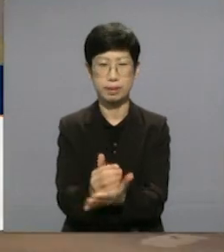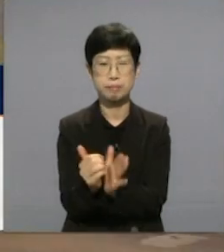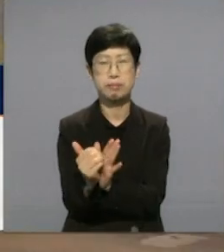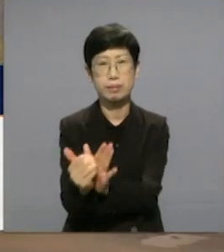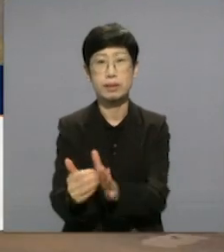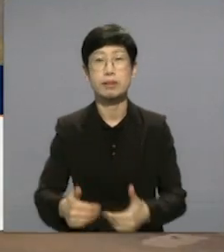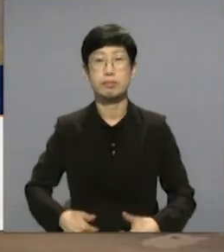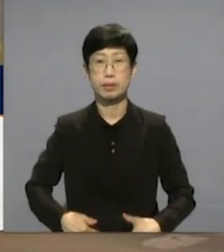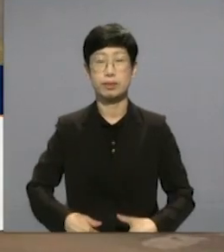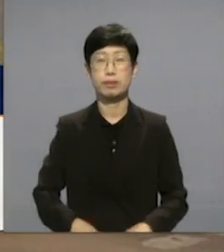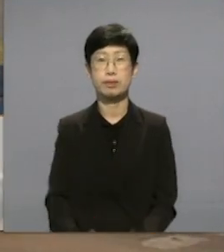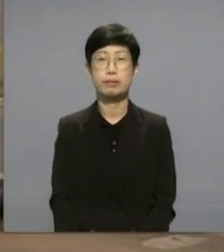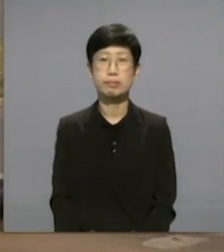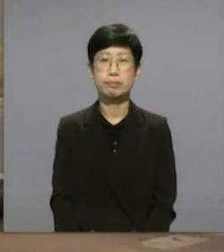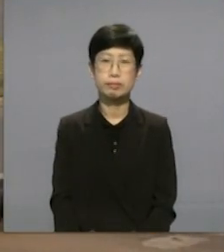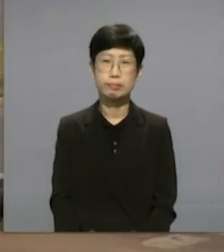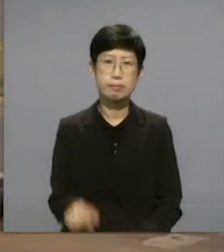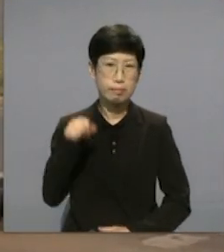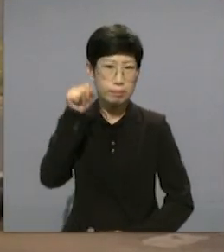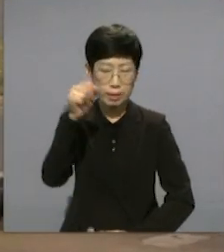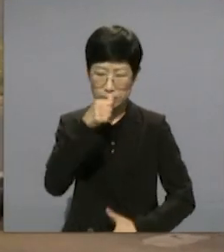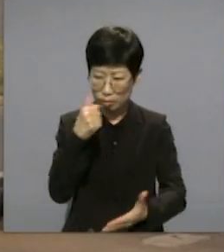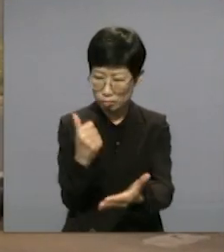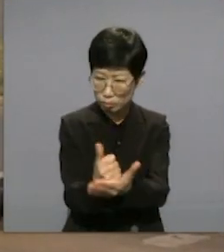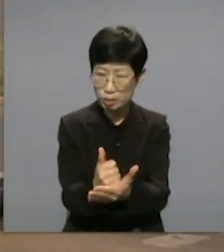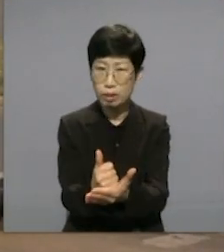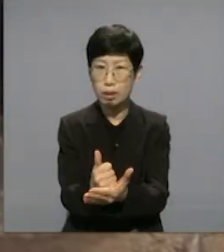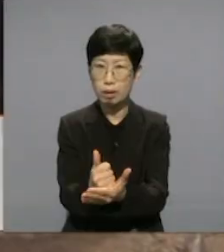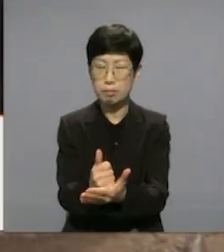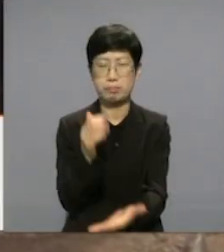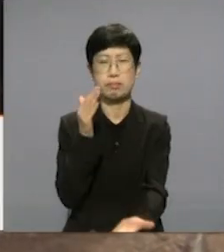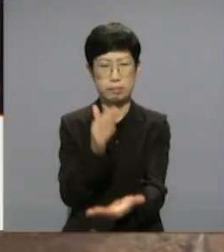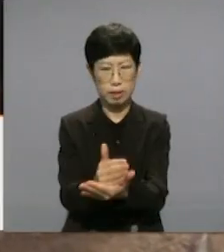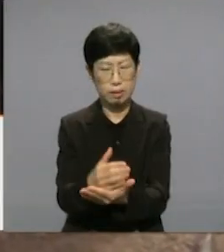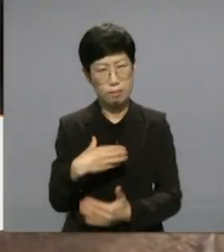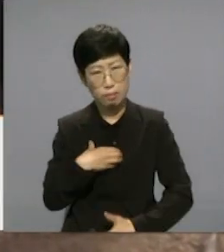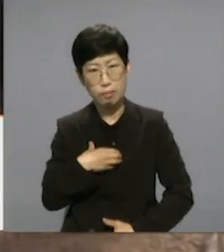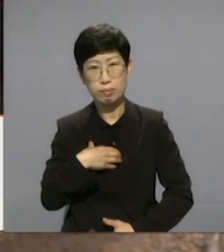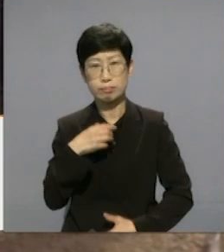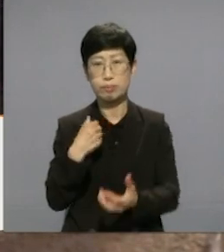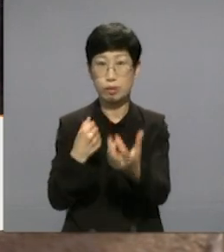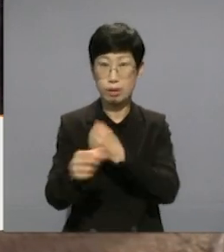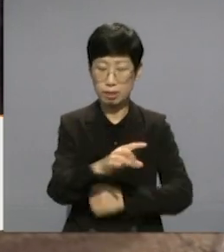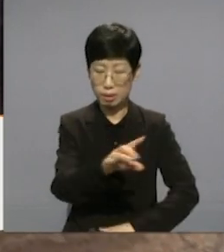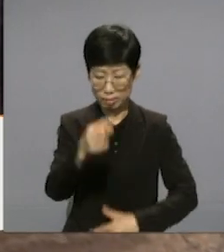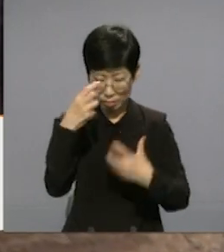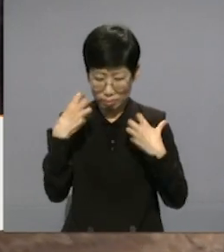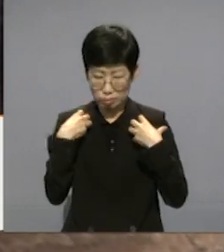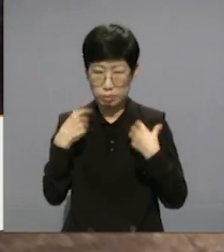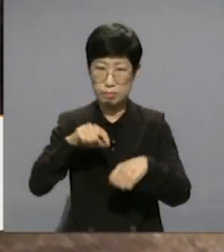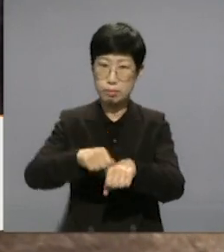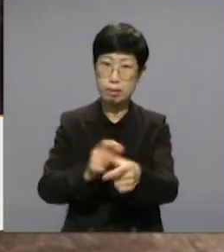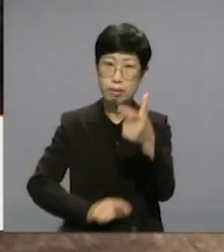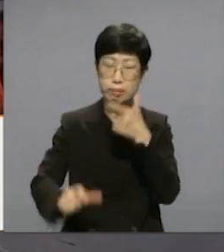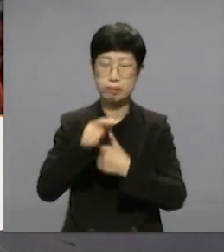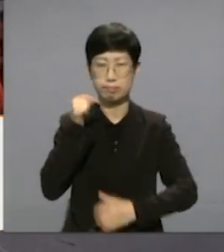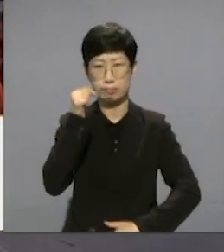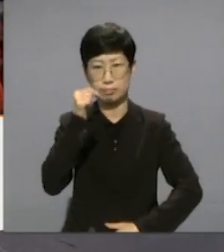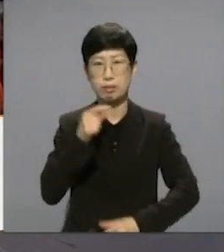civile. 기후 시위 범죄화에 대한 우려에도 불구하고 최근 각국 정부는 이에 대한 처벌 수위를 높이고